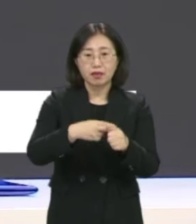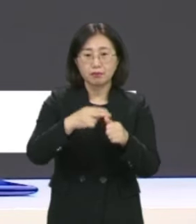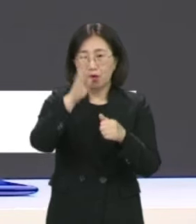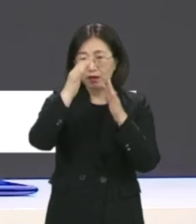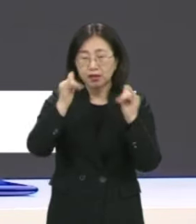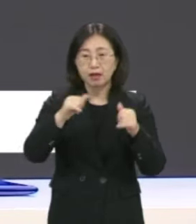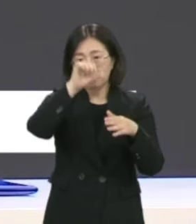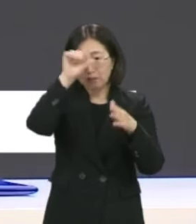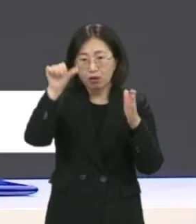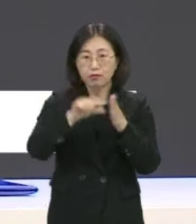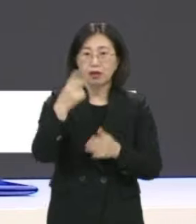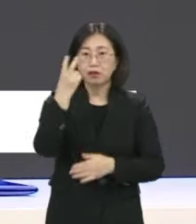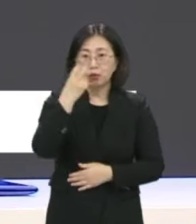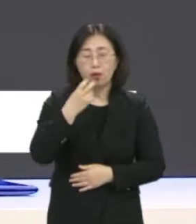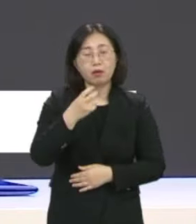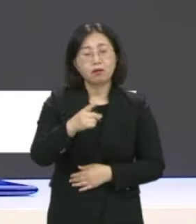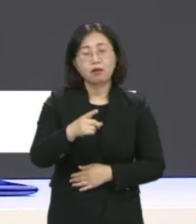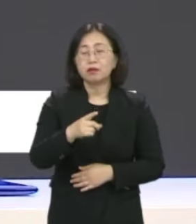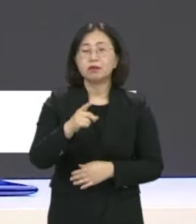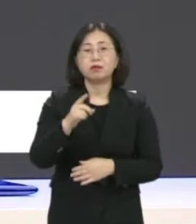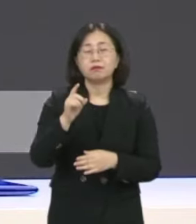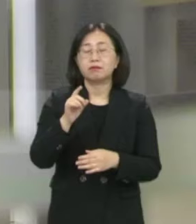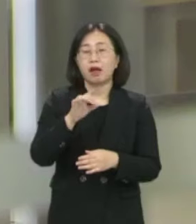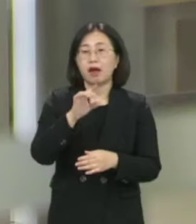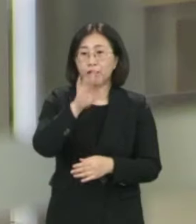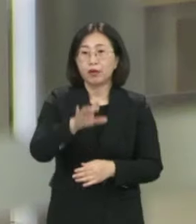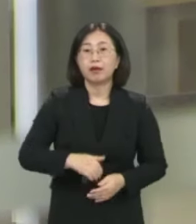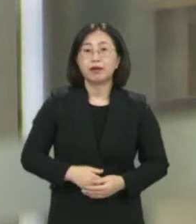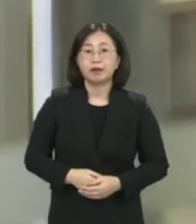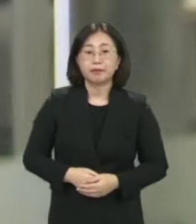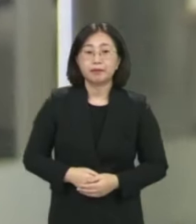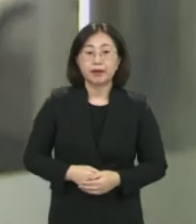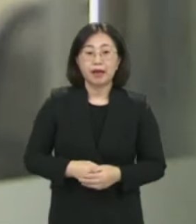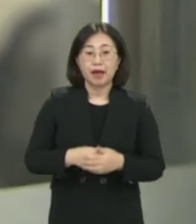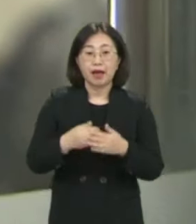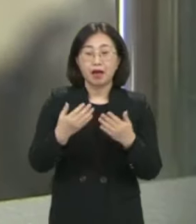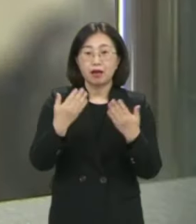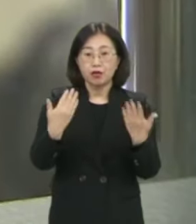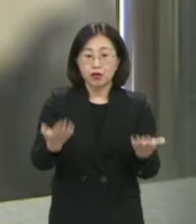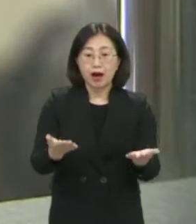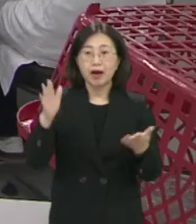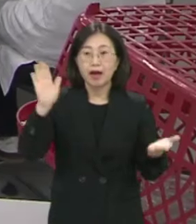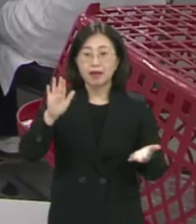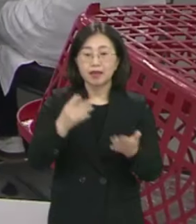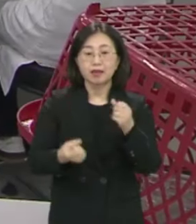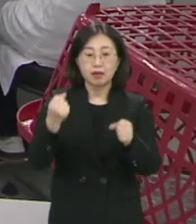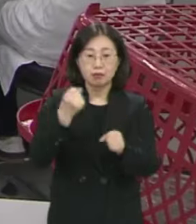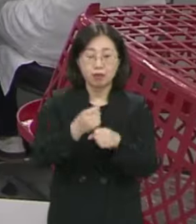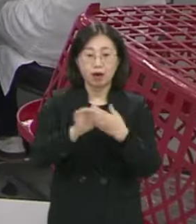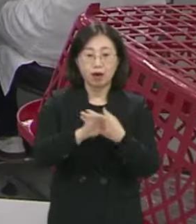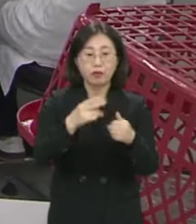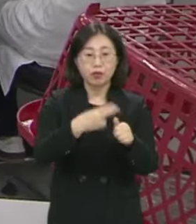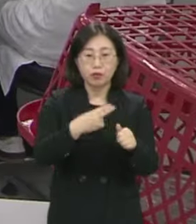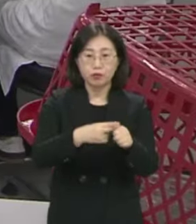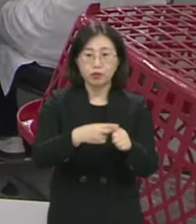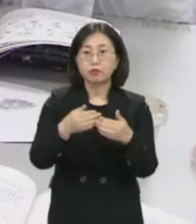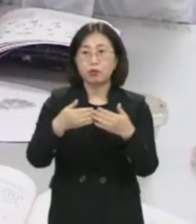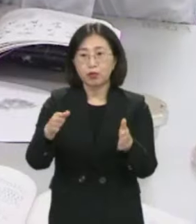것이고 그것은 돌이킬 수 없게 됩니다 학생들이 복학을 한다고 해도 부족한 교수진과 시설도